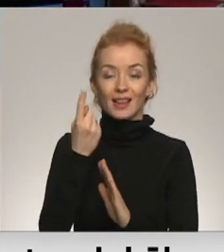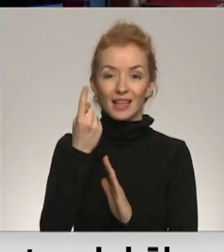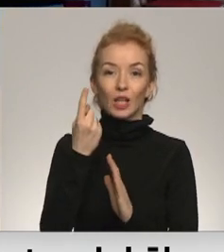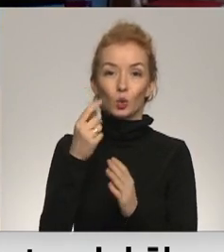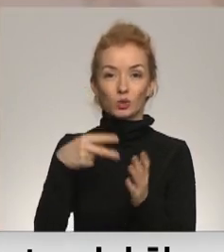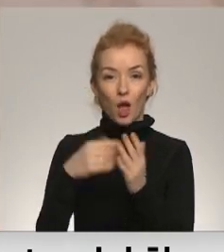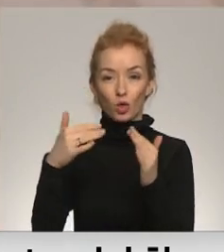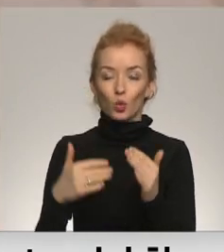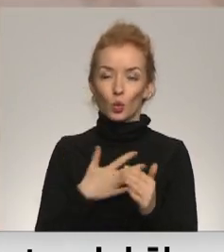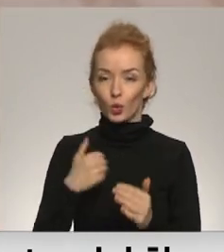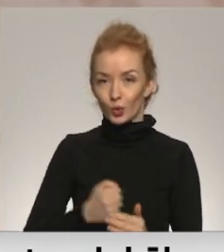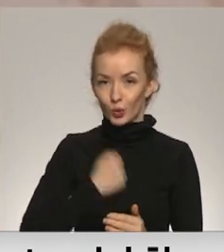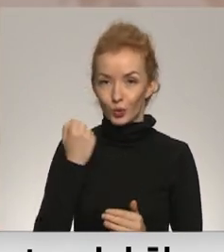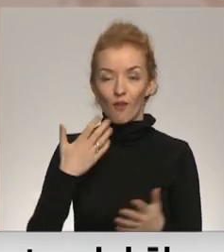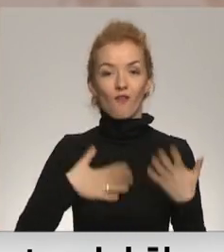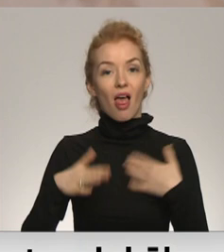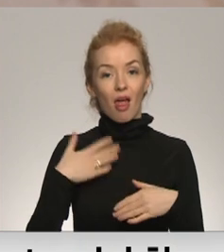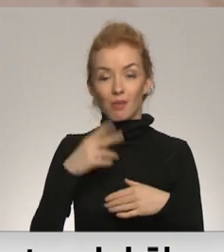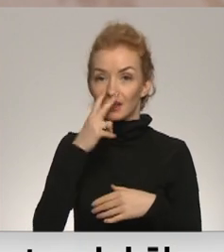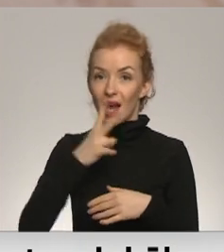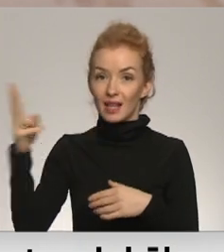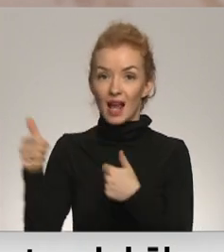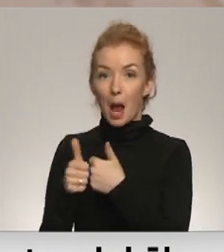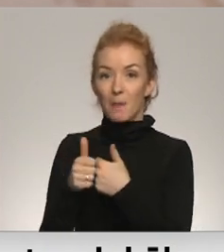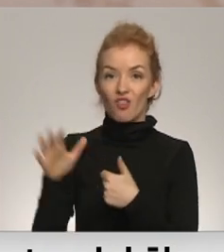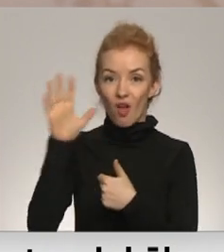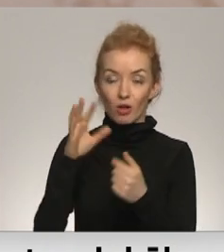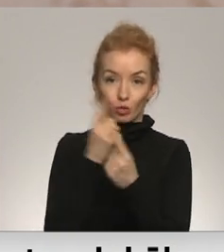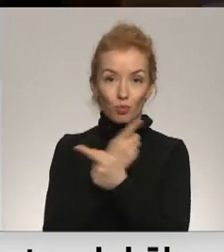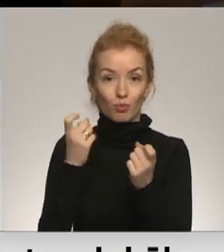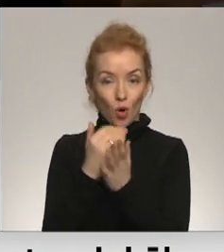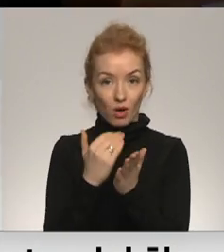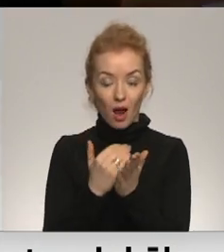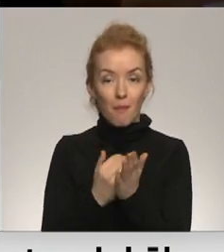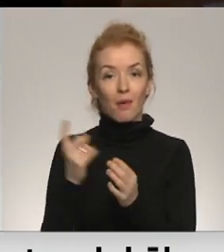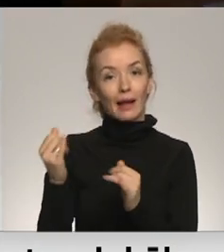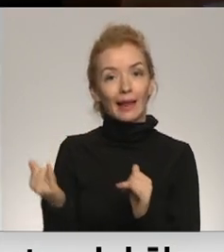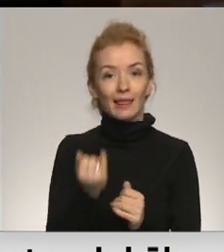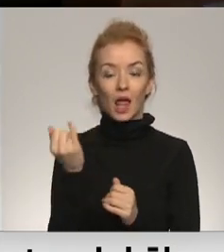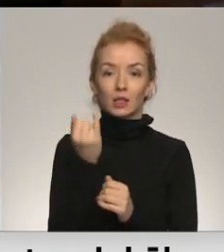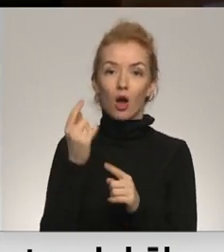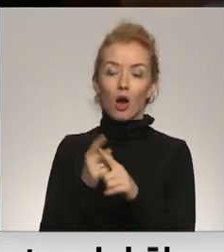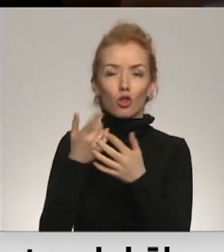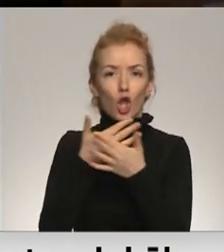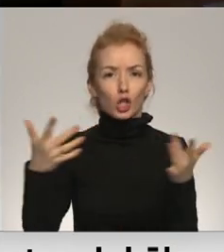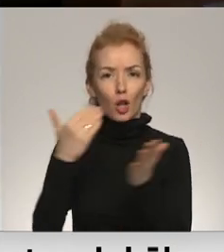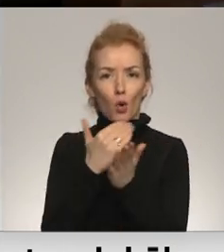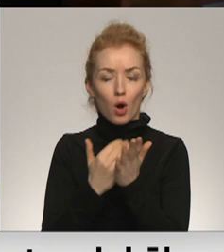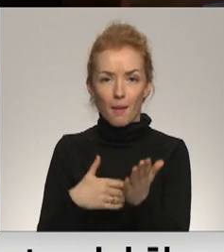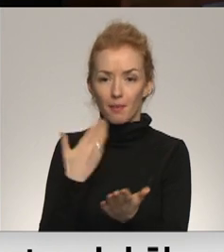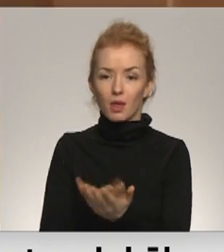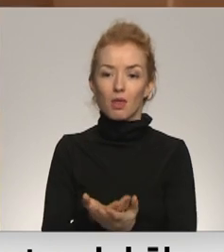saturu ir grūti. Vēlmi skatīties kaimiņu valstu televīzijas kanālus viņi skaidro ar saistošāku un dažādāku programmas